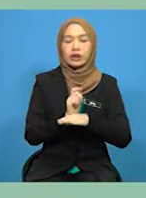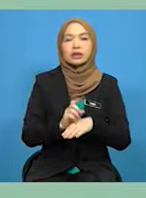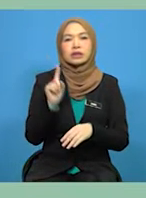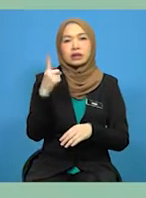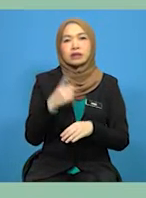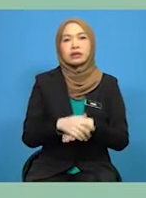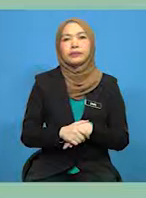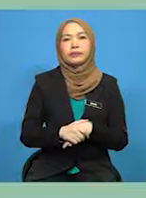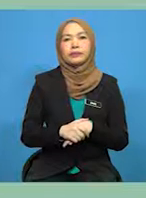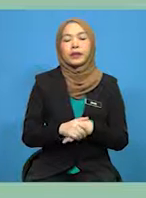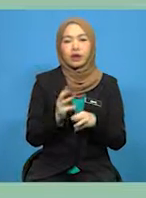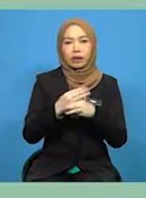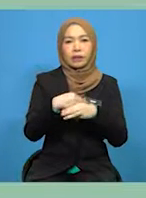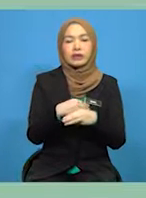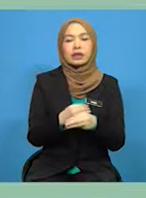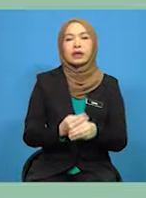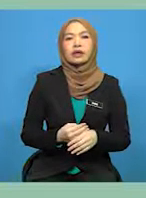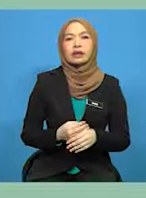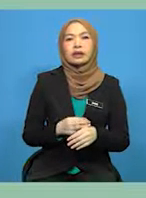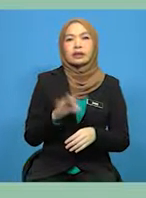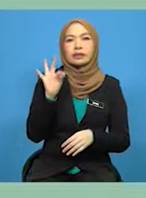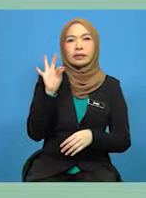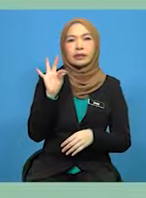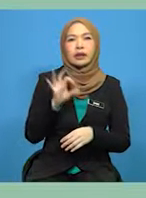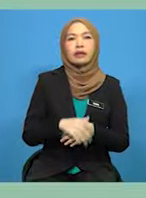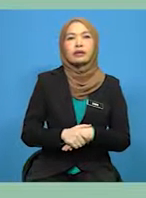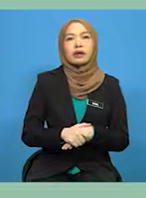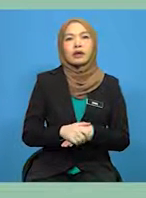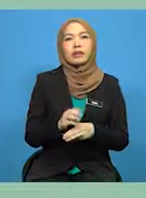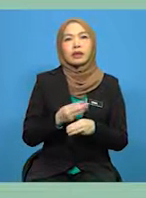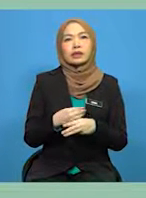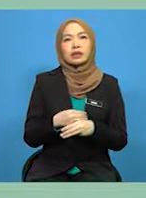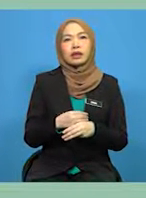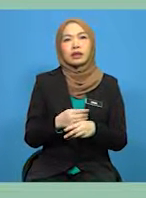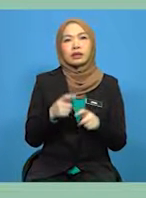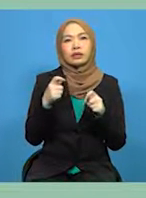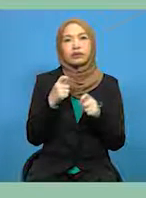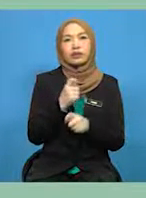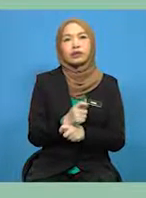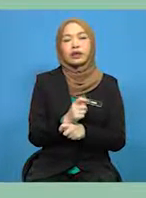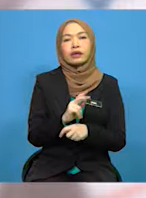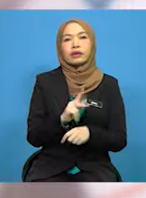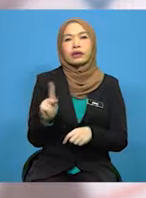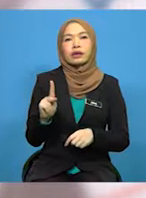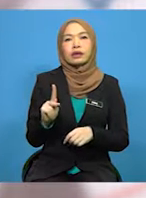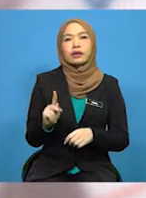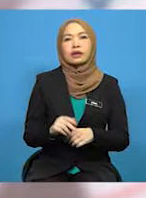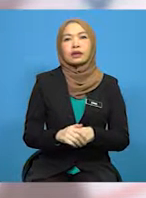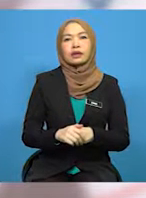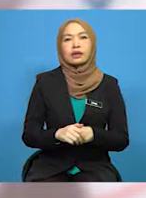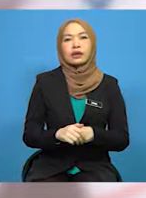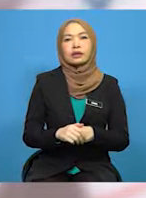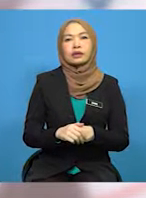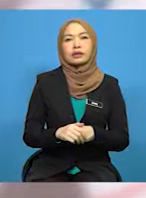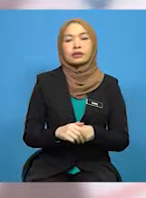Masalah yang kesembilan ialah masalah menentukan harga barang. Harga barang